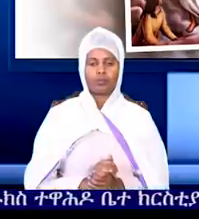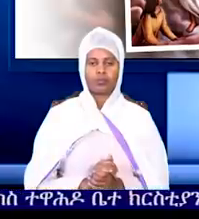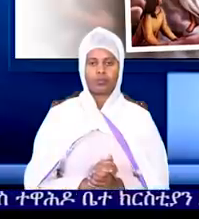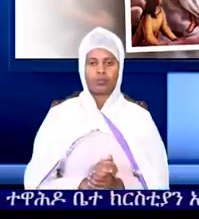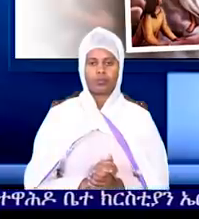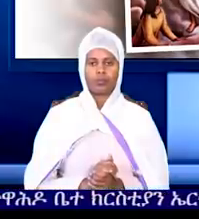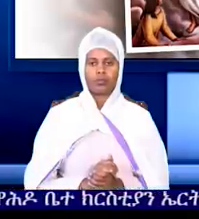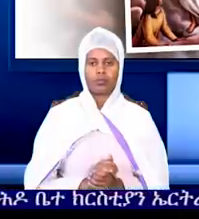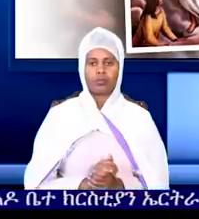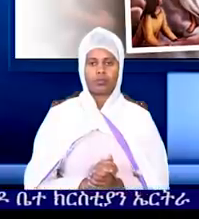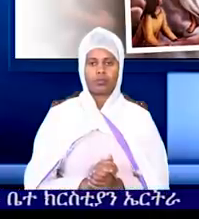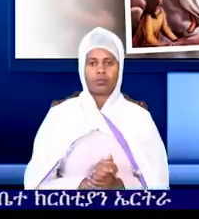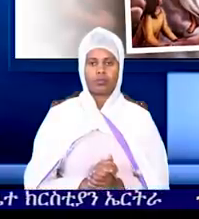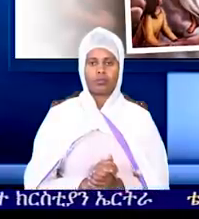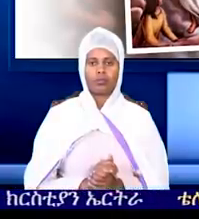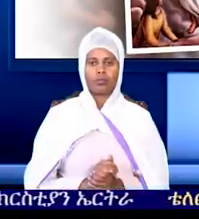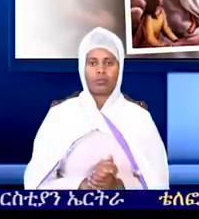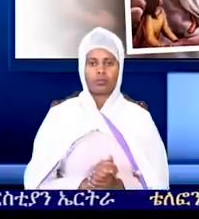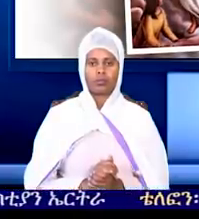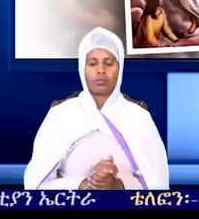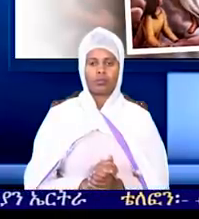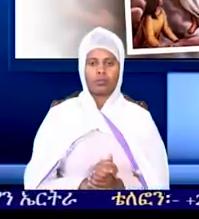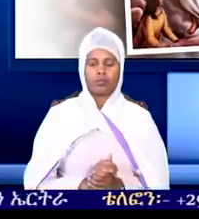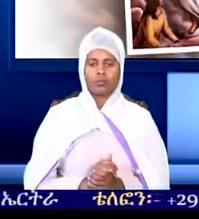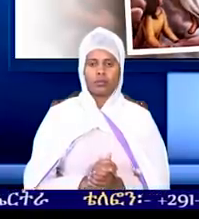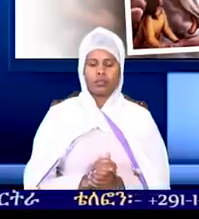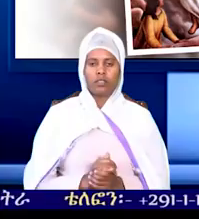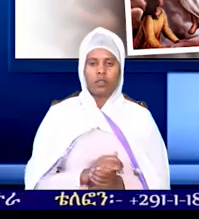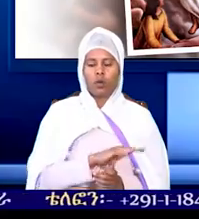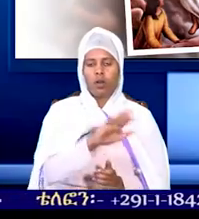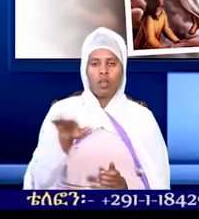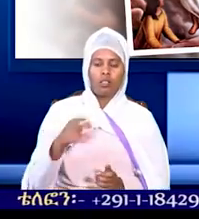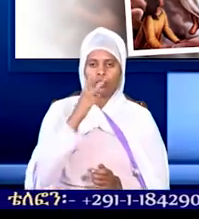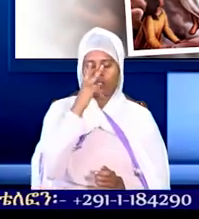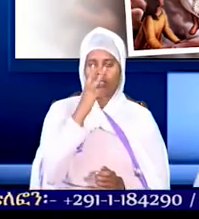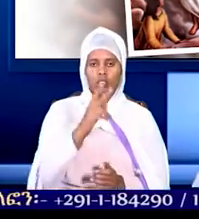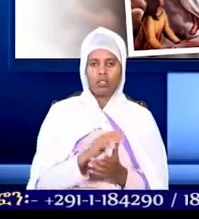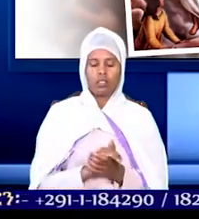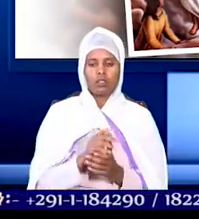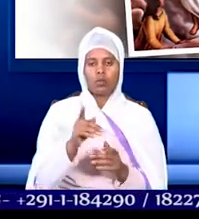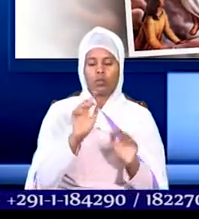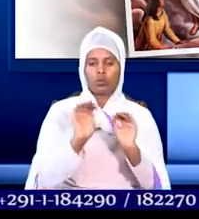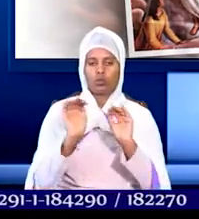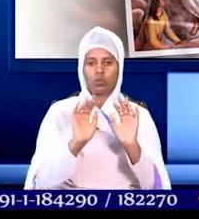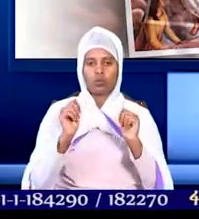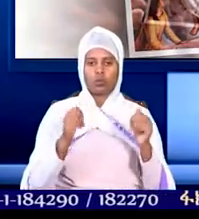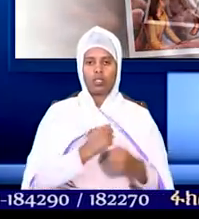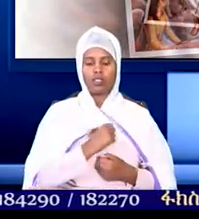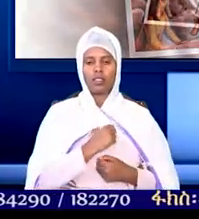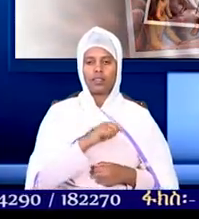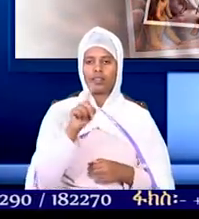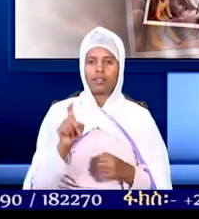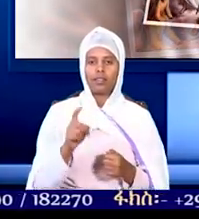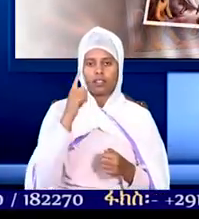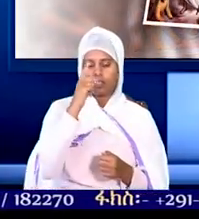ኣብድንቲ ወንጀላዊ ማቴዎስ 28 ኢና ክንርኢ ኩላታ ምዕራፍ ንርአያ እቶም